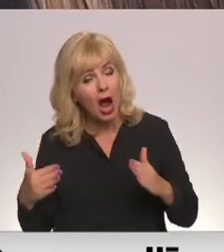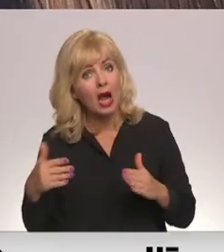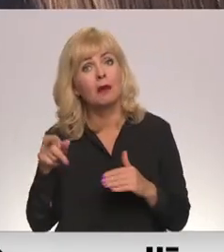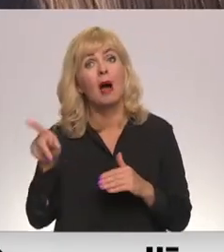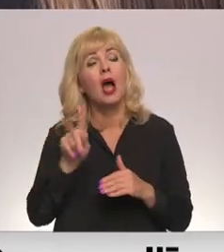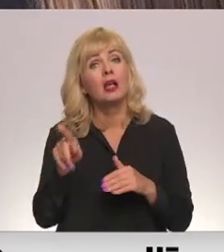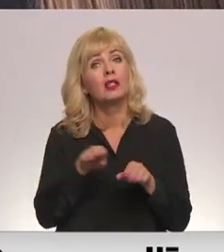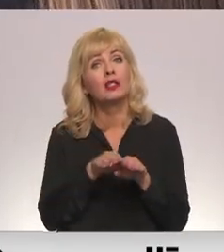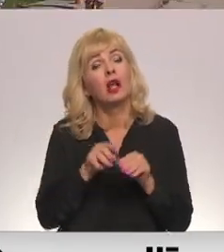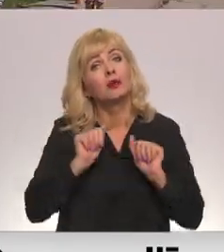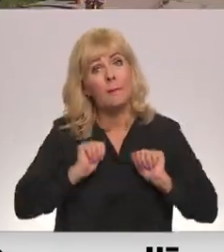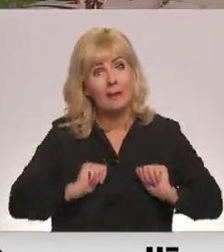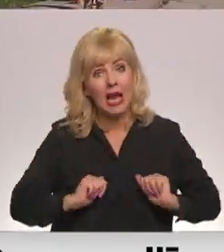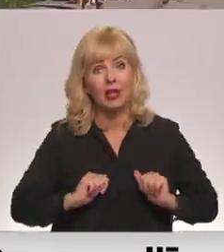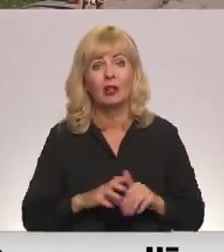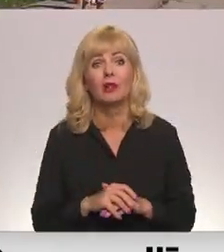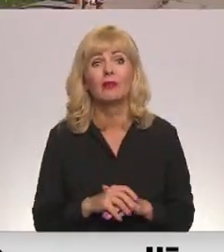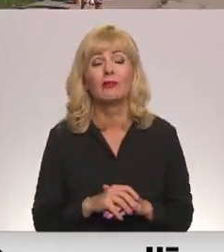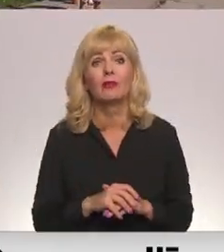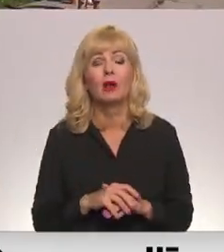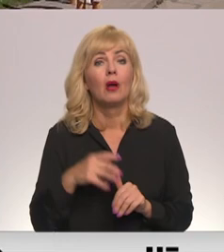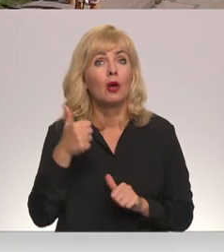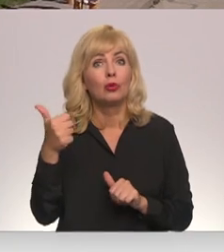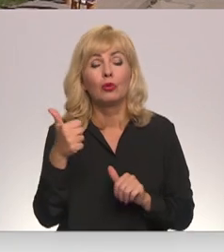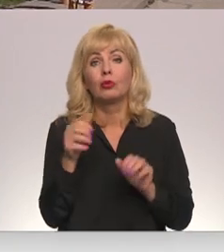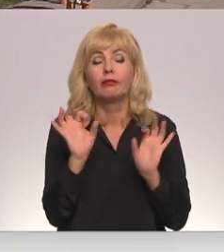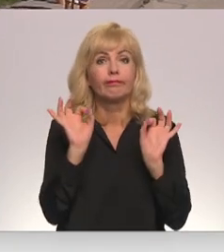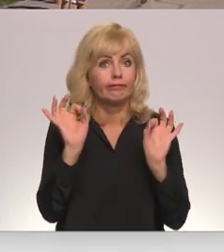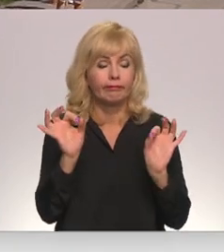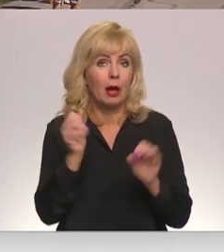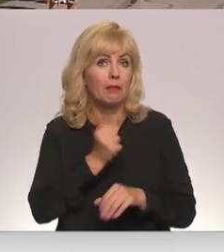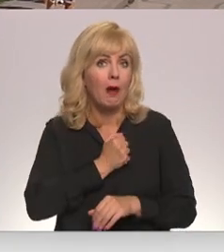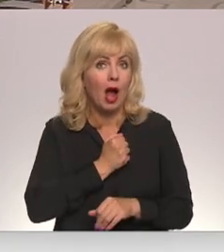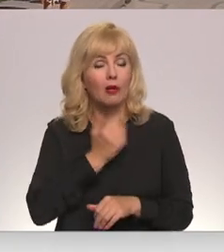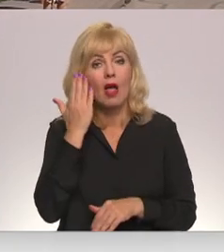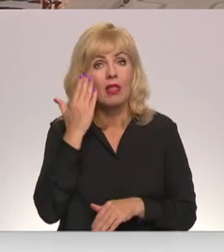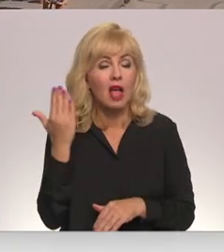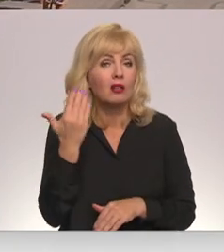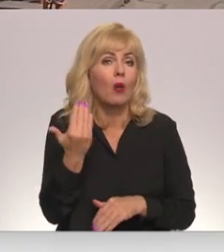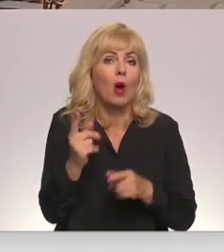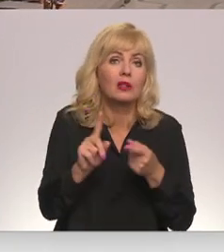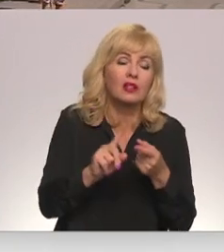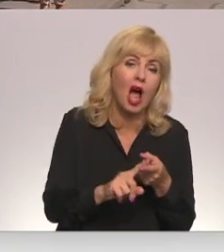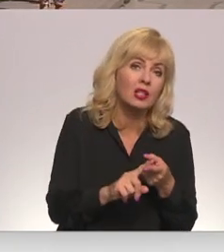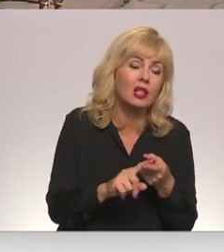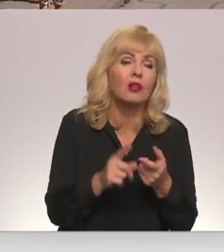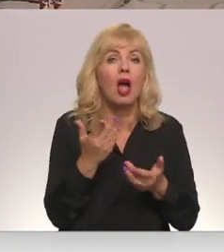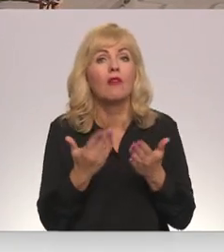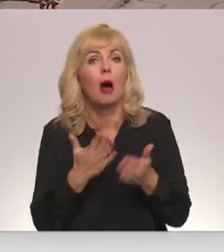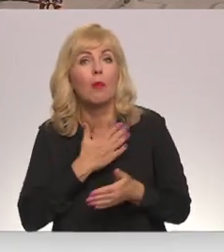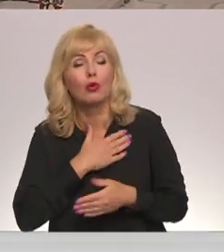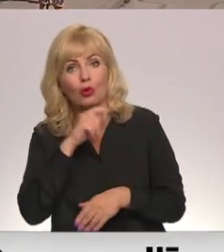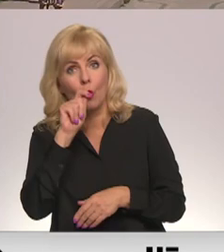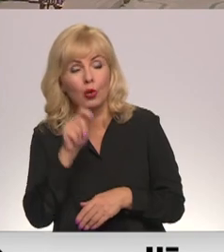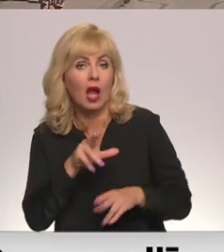Vinicā ir salīdzinoši mierīgi. Vispār nav baiļu. Vispār nezinu, ar ko tas ir saistīts. Varbūt tas ir saistīts ar mūsu